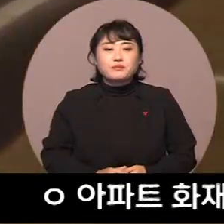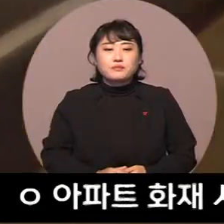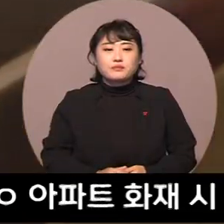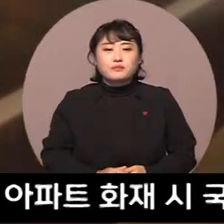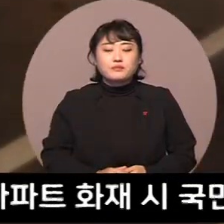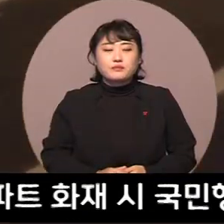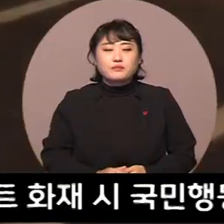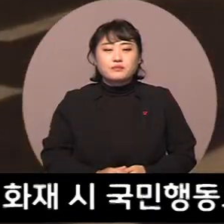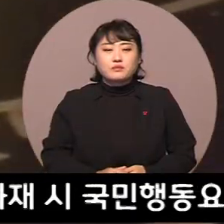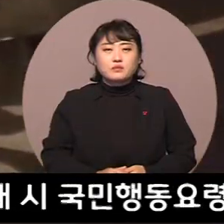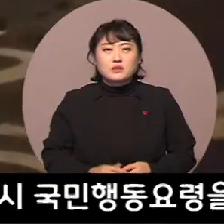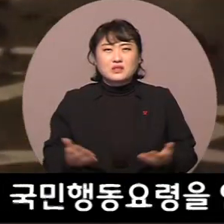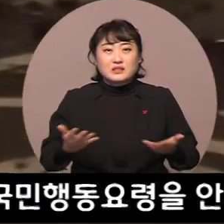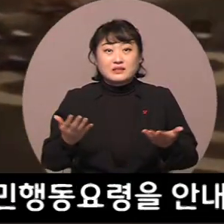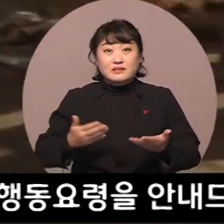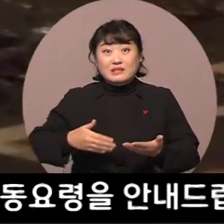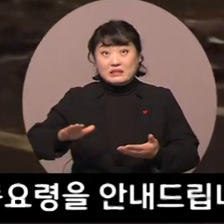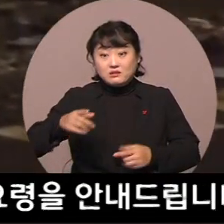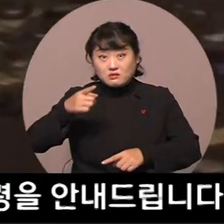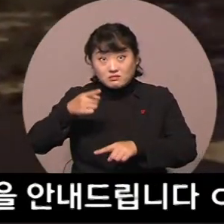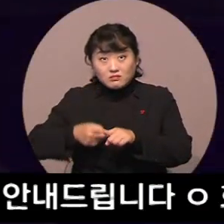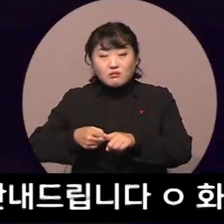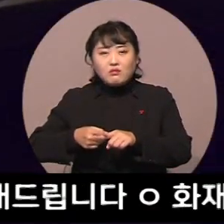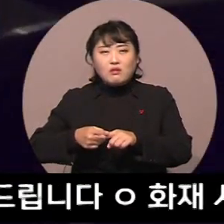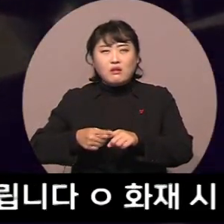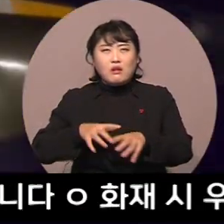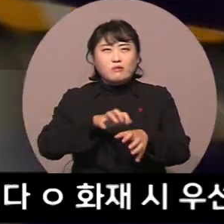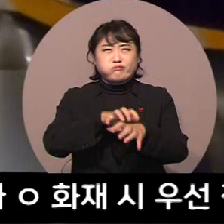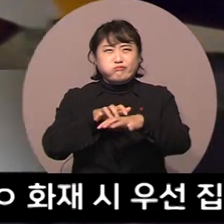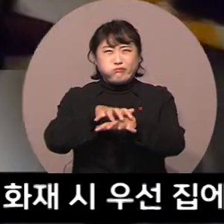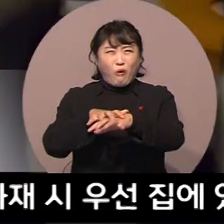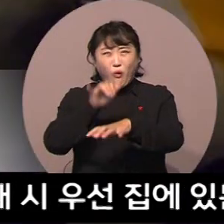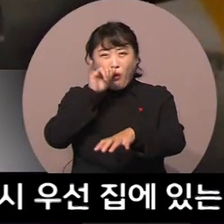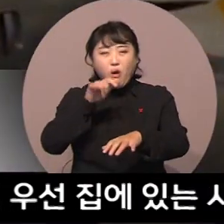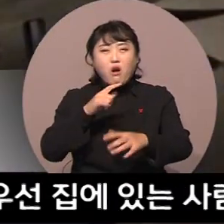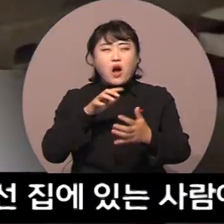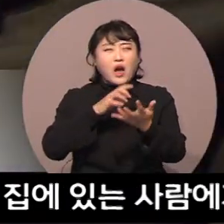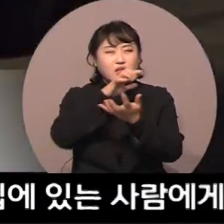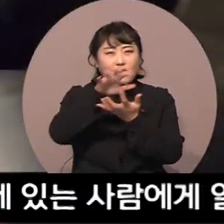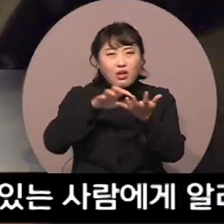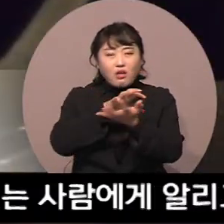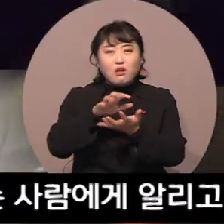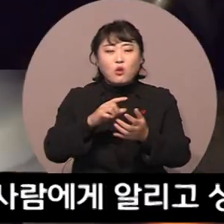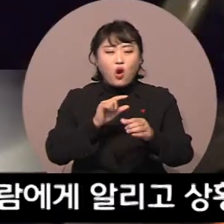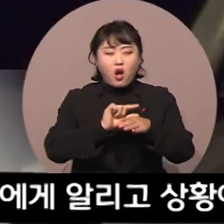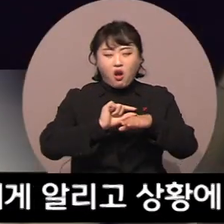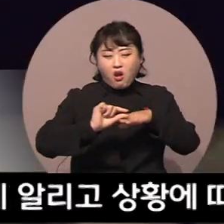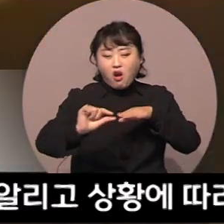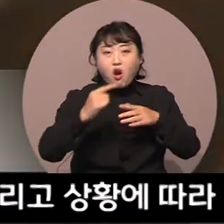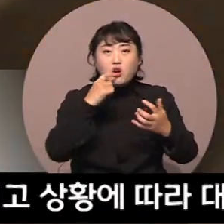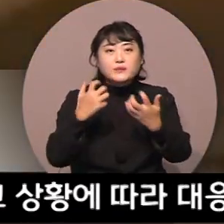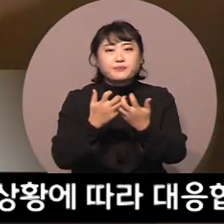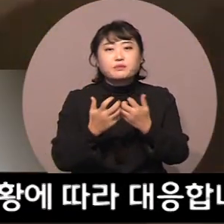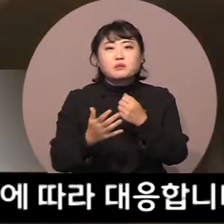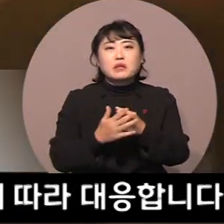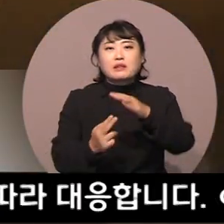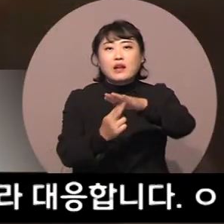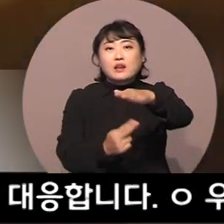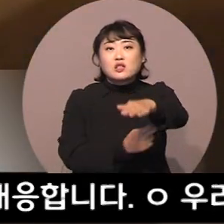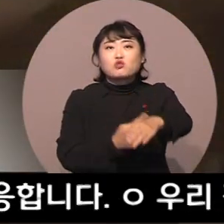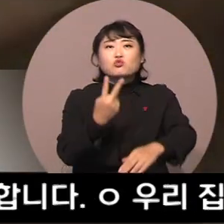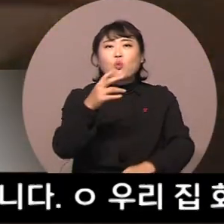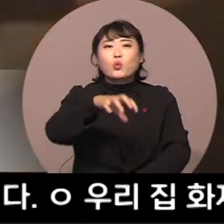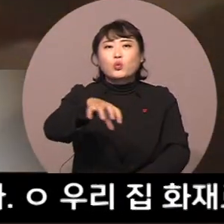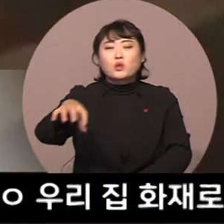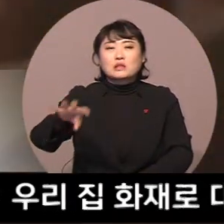기자입니다 출근길 엉망으로 뒤엉킨 차량들 안개와 도로 위 살얼음으로 다리 두 곳에서 차량